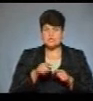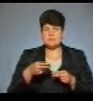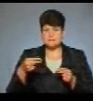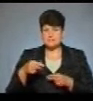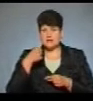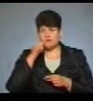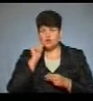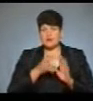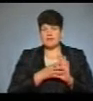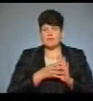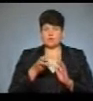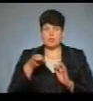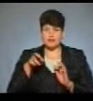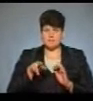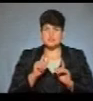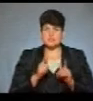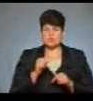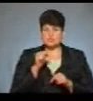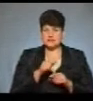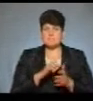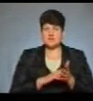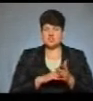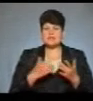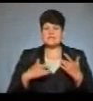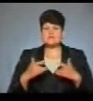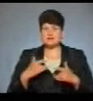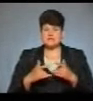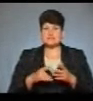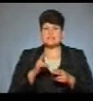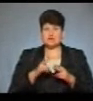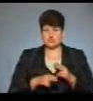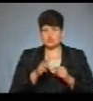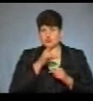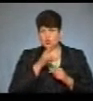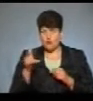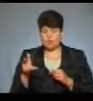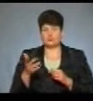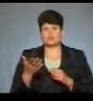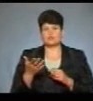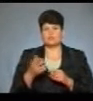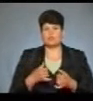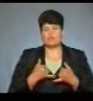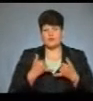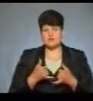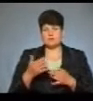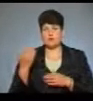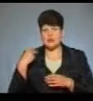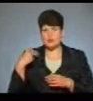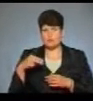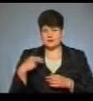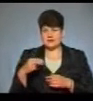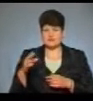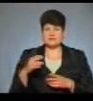вчора, 9 липня. Згідно із ним, причина звільнення – закінчення строку повноважень попереднього президента. 9 липня Зеленський